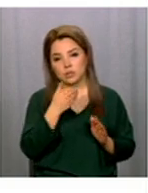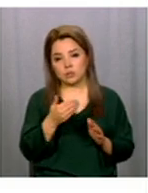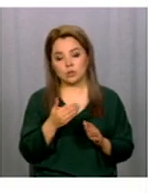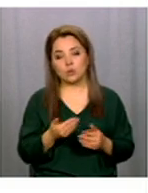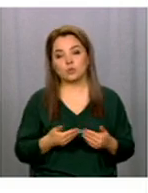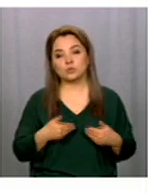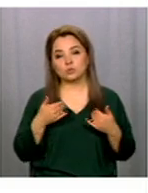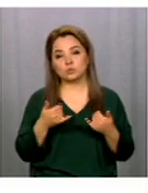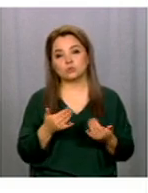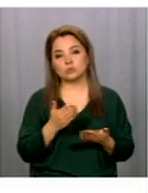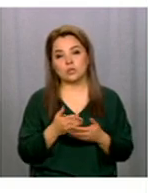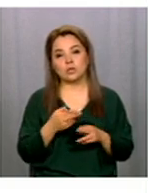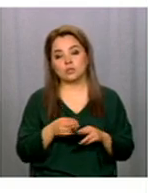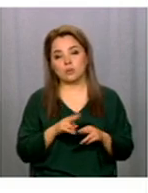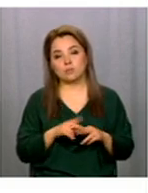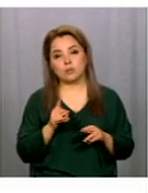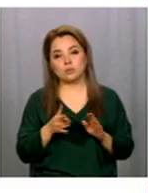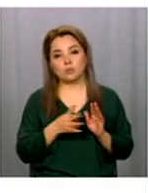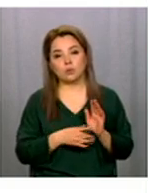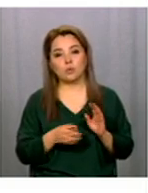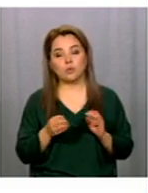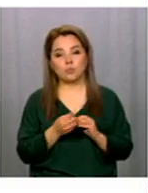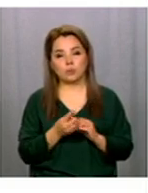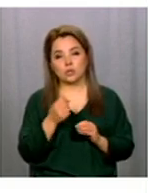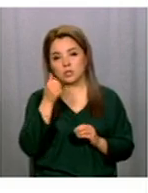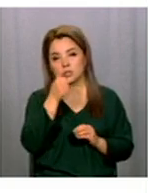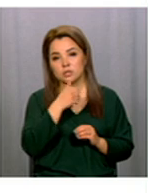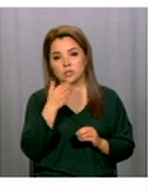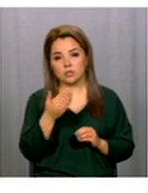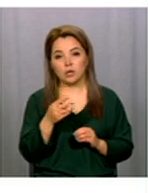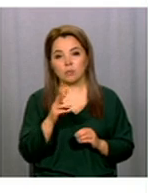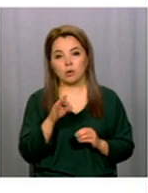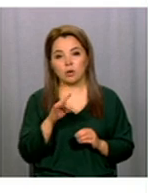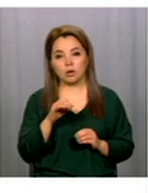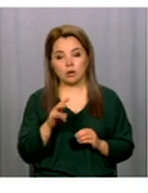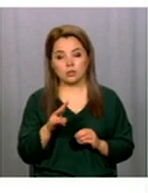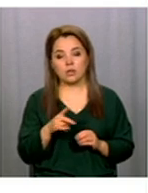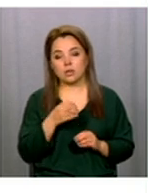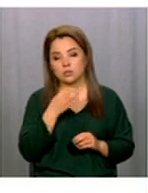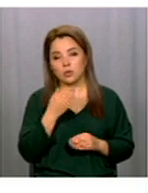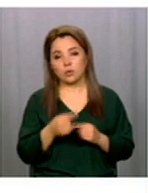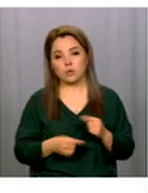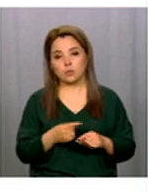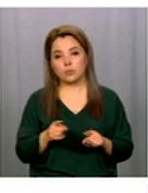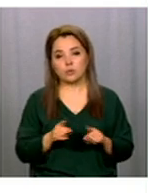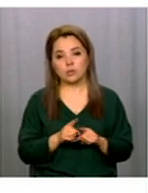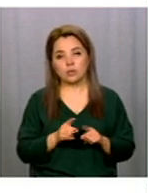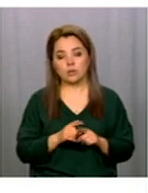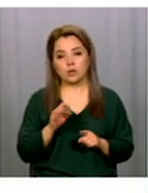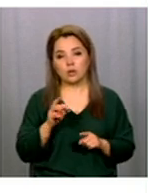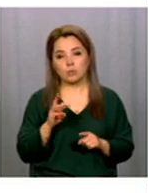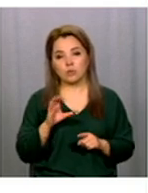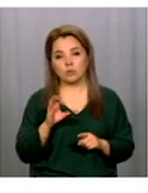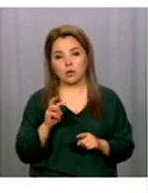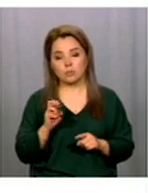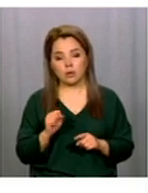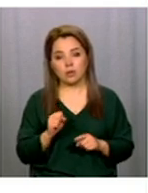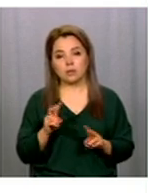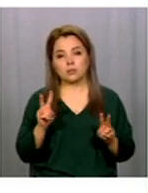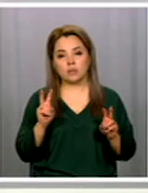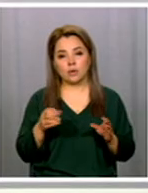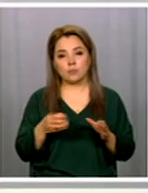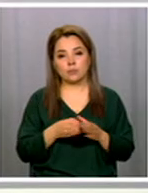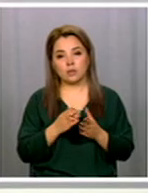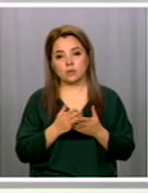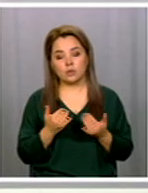ұсынды. Сонымен 1911 жылы Морган тұқым қуалаушылықтың хромосомалық теориясын